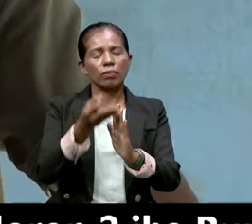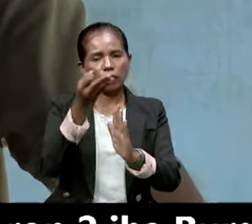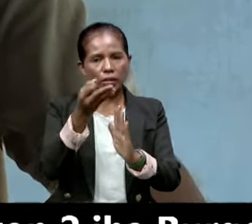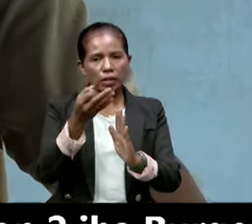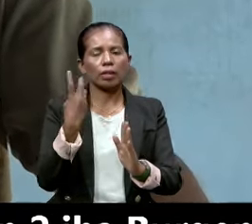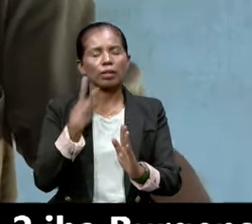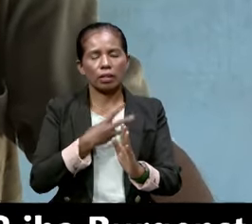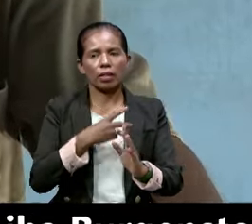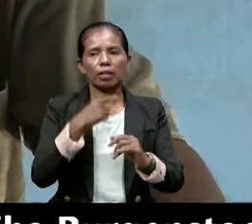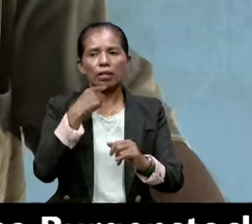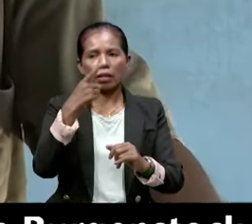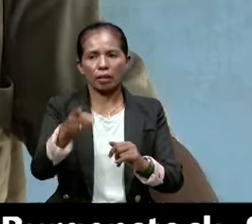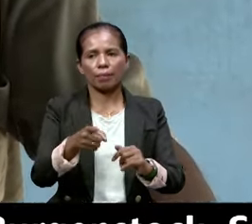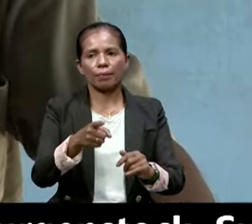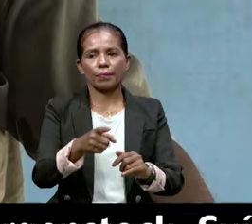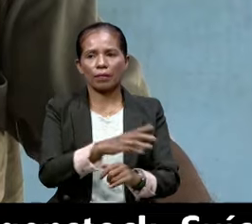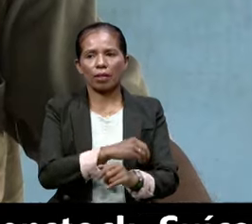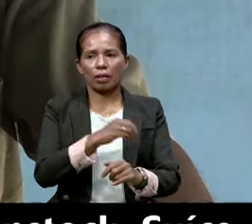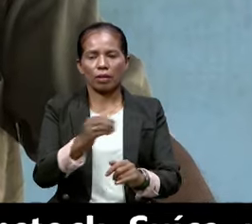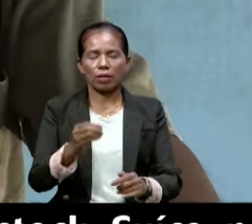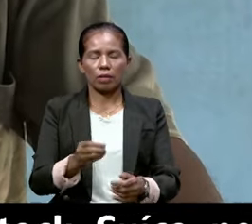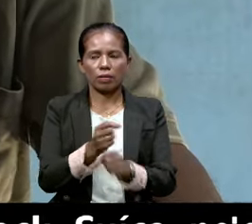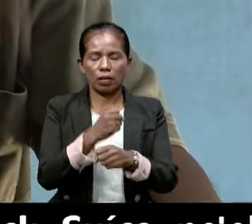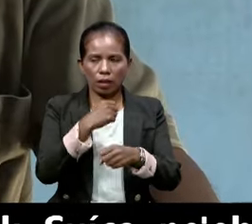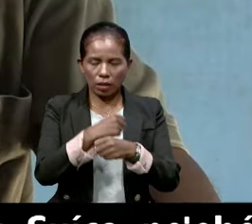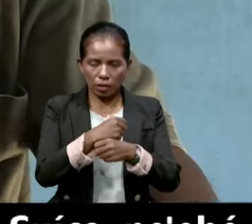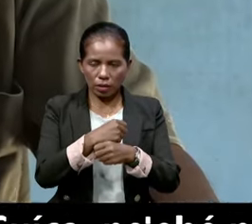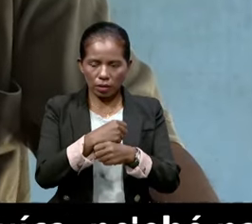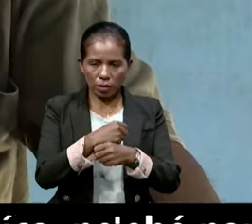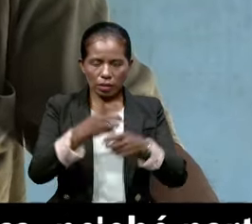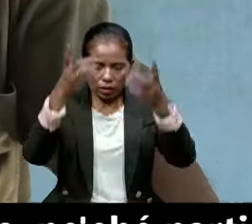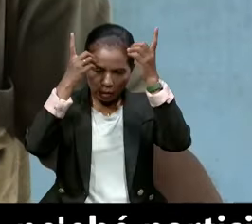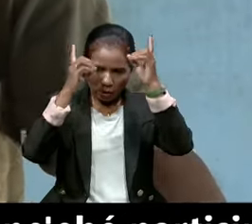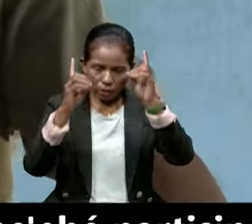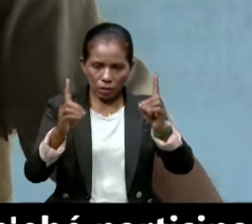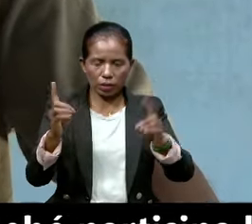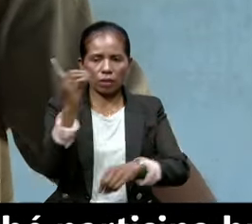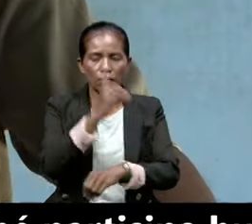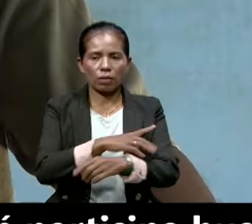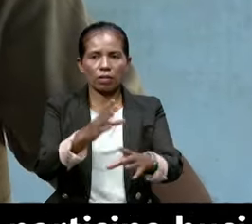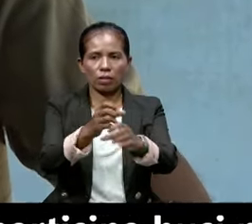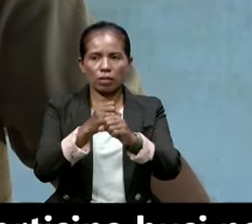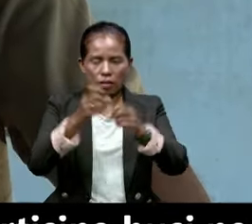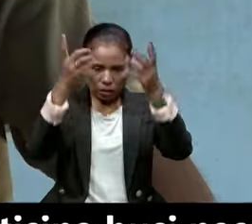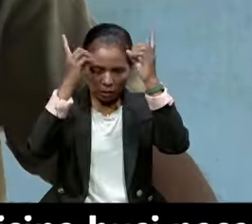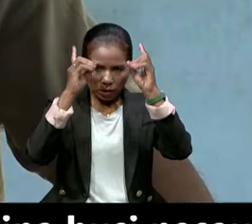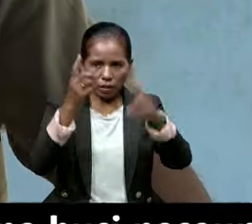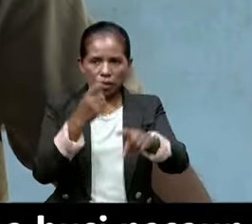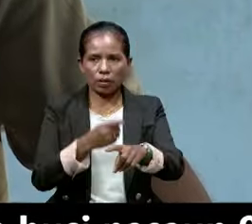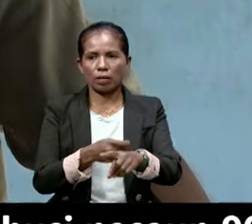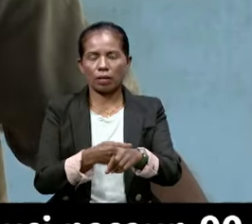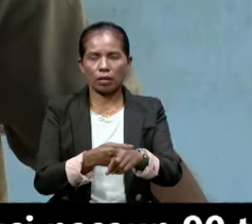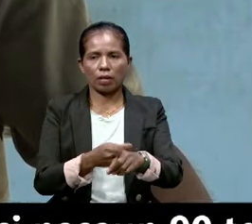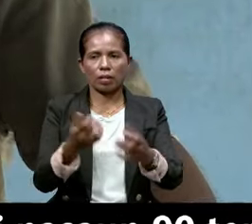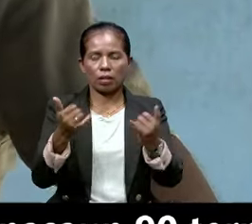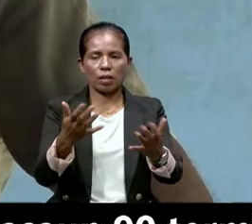poin haruka trata rekening Decide lorong sira simu, decide tempo dia. Ida